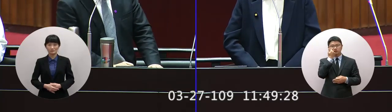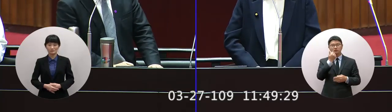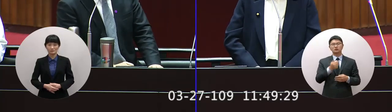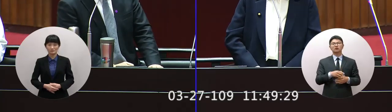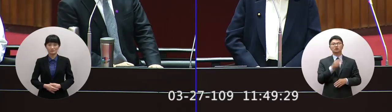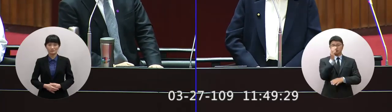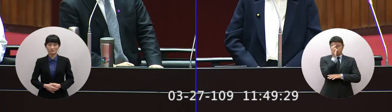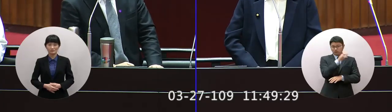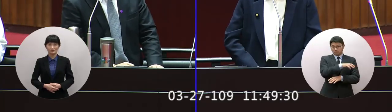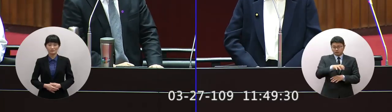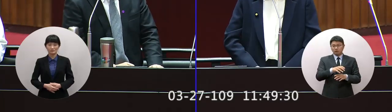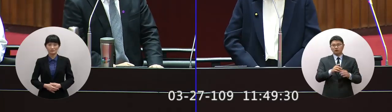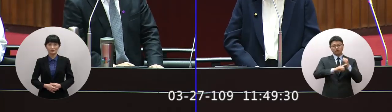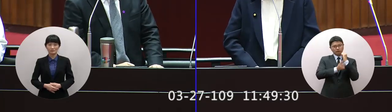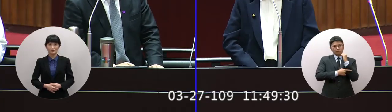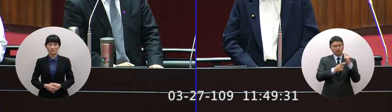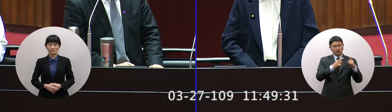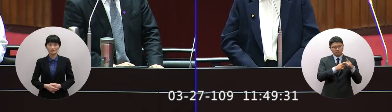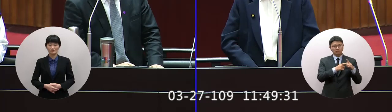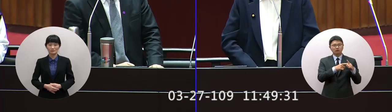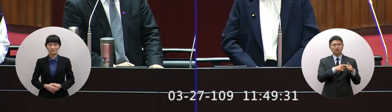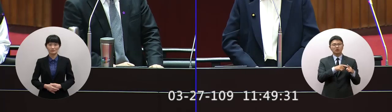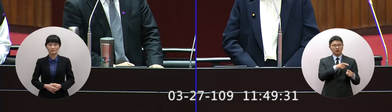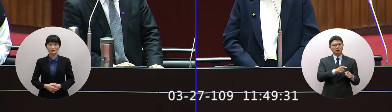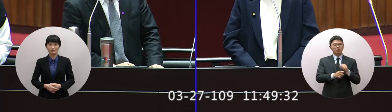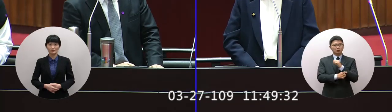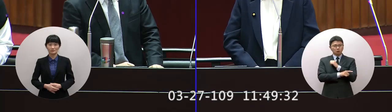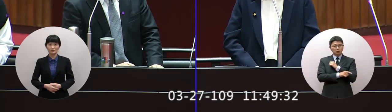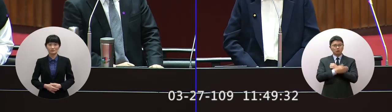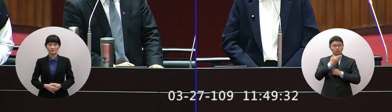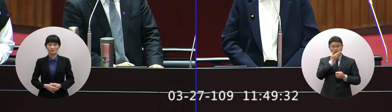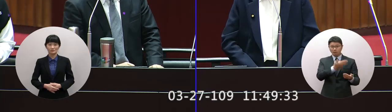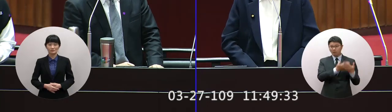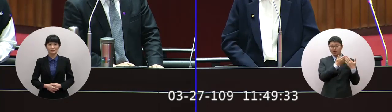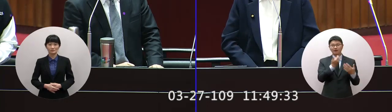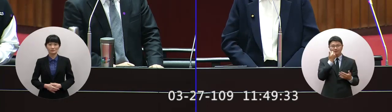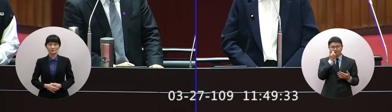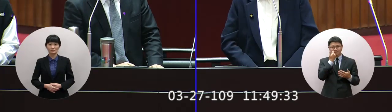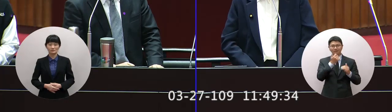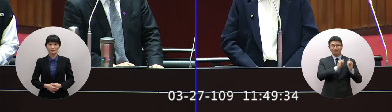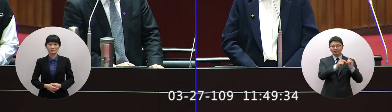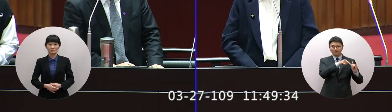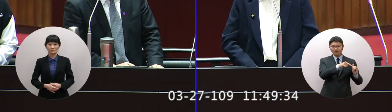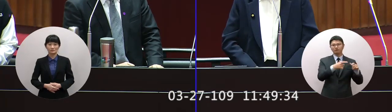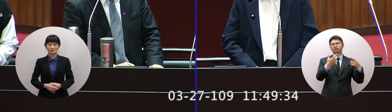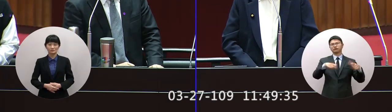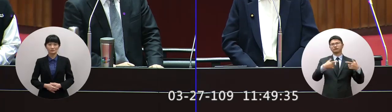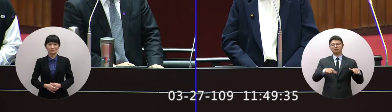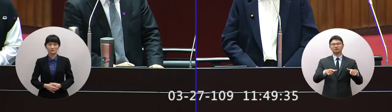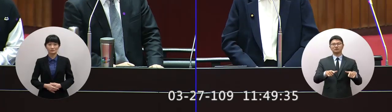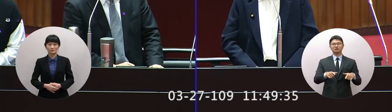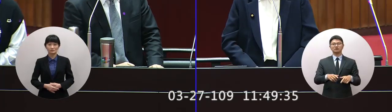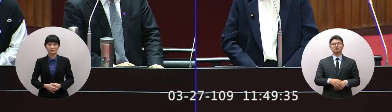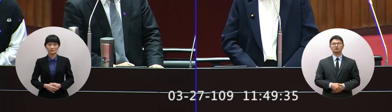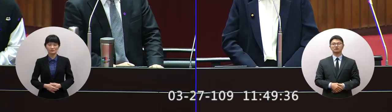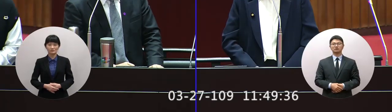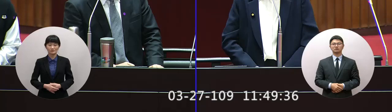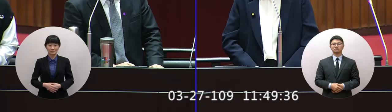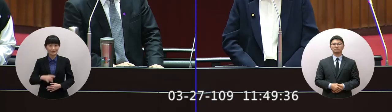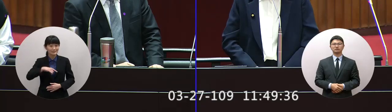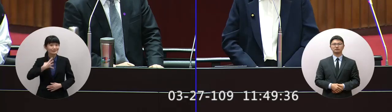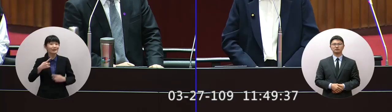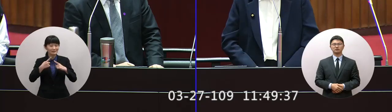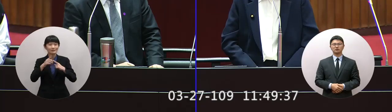人。那机构法人我们也知道，他最后的受益者不是我们的平民老百姓，大部分不是我们一般老百姓， 也有自然